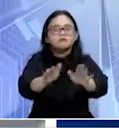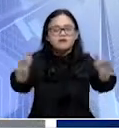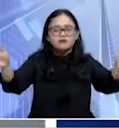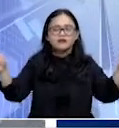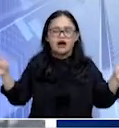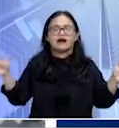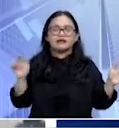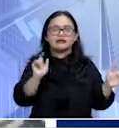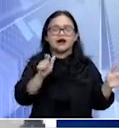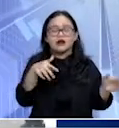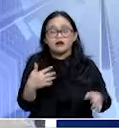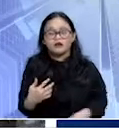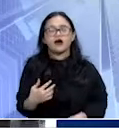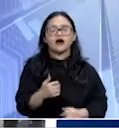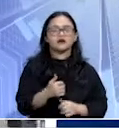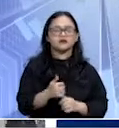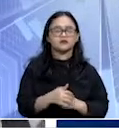dengan cara